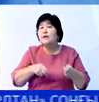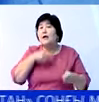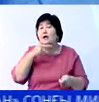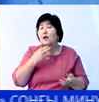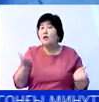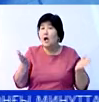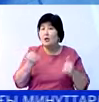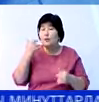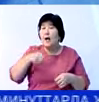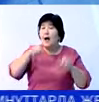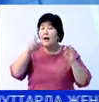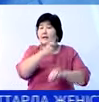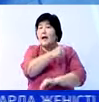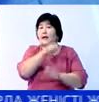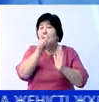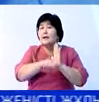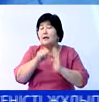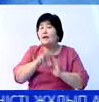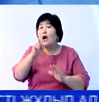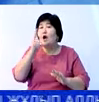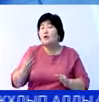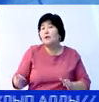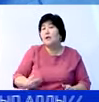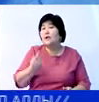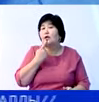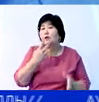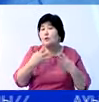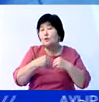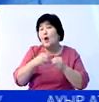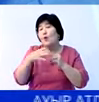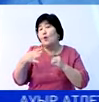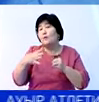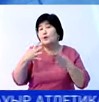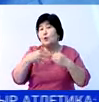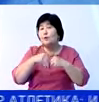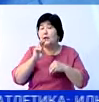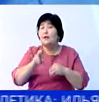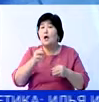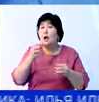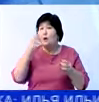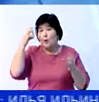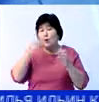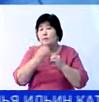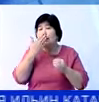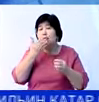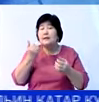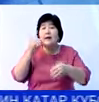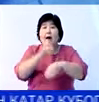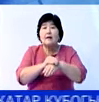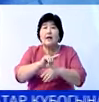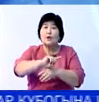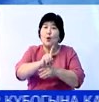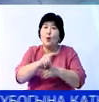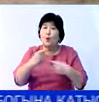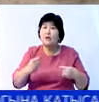шақыру мақсатында арнайы рейдке шығып, әлеуметтік жағдай өтімен 15 отбасына барып, үйлеріне көмір иісін анықтайтын қондырғыларды орнатып